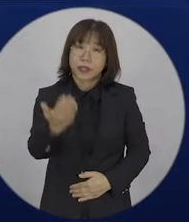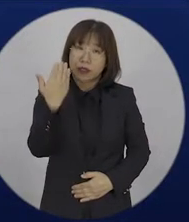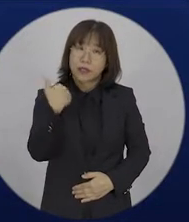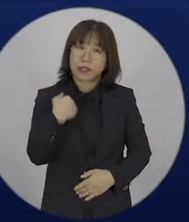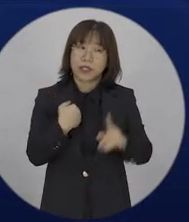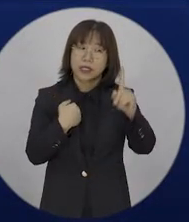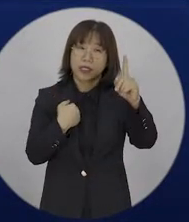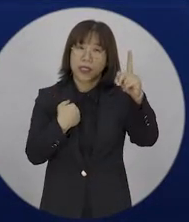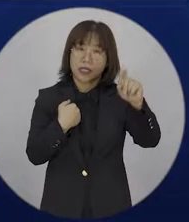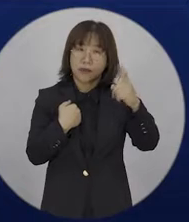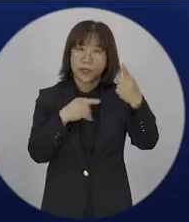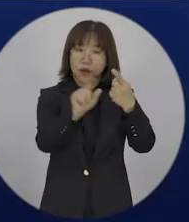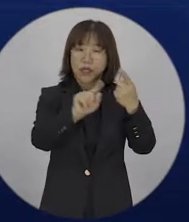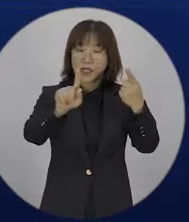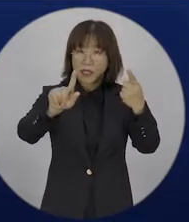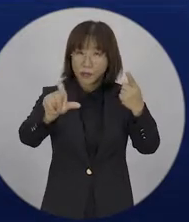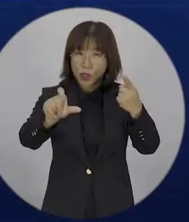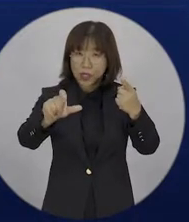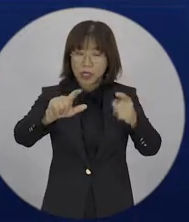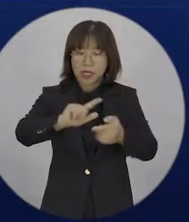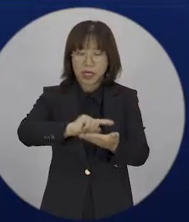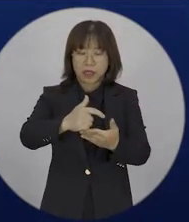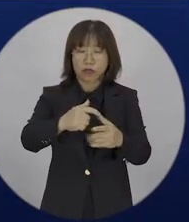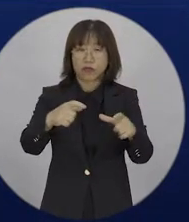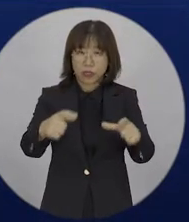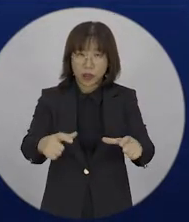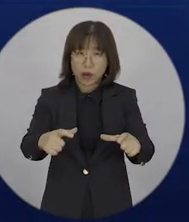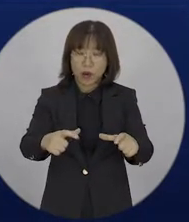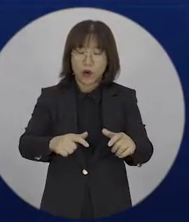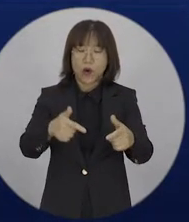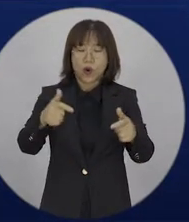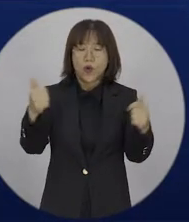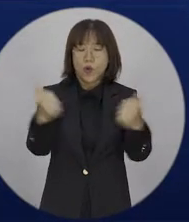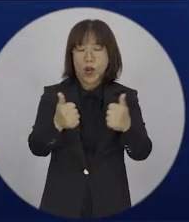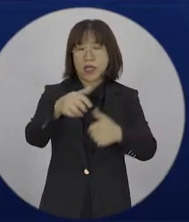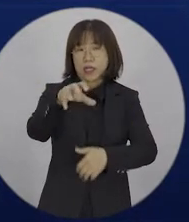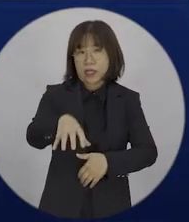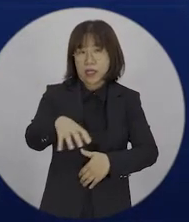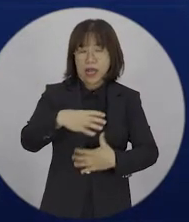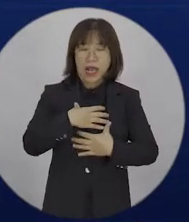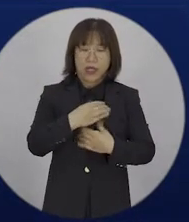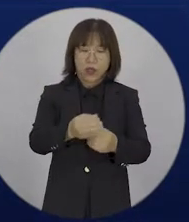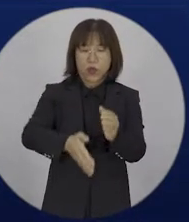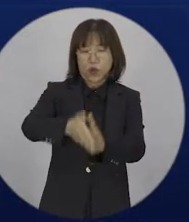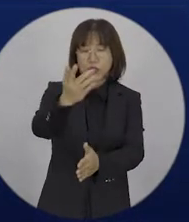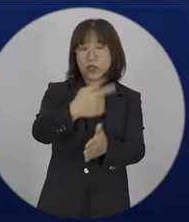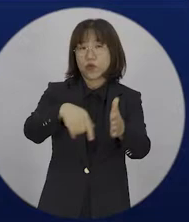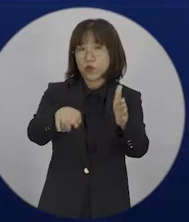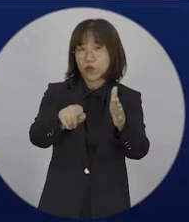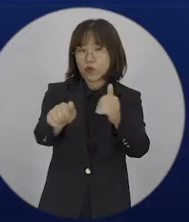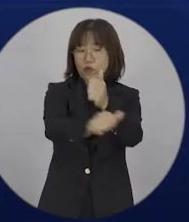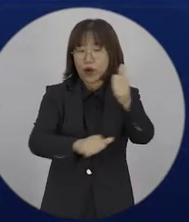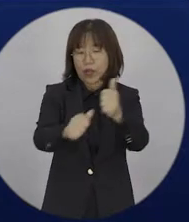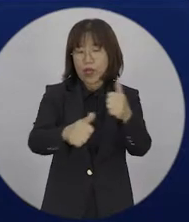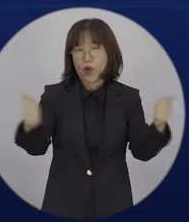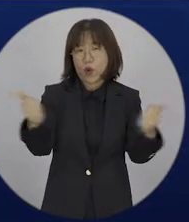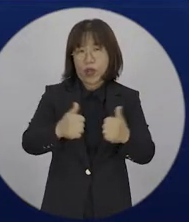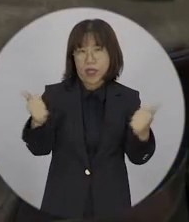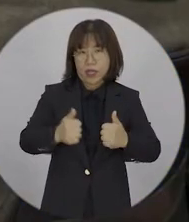지난 15일 강서 구청 대회의실에서 제 1차 강서구 안전도시 위원회 정기회의 가 개최됐습니다